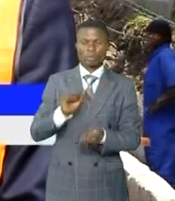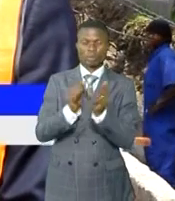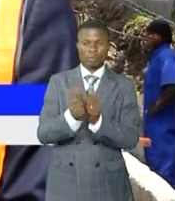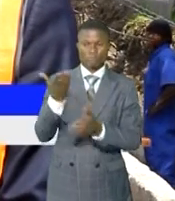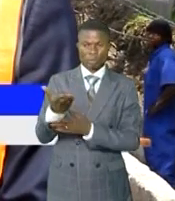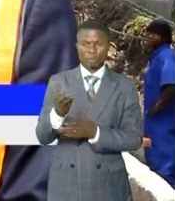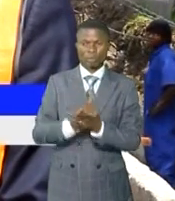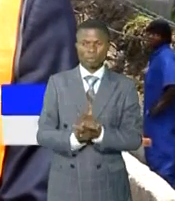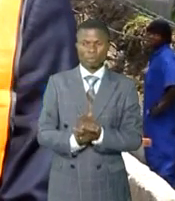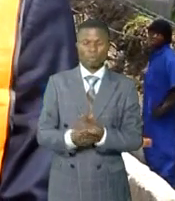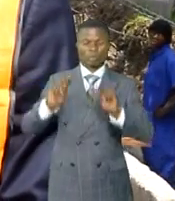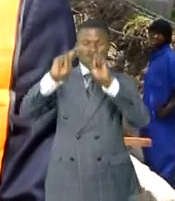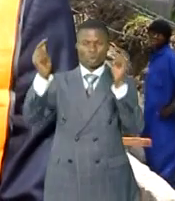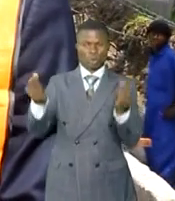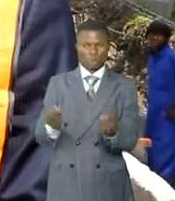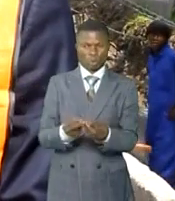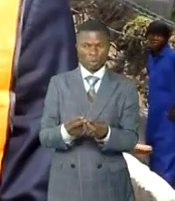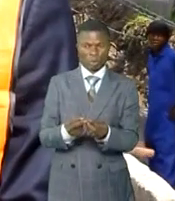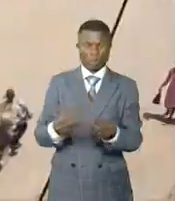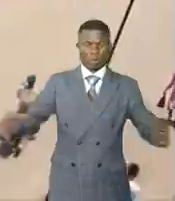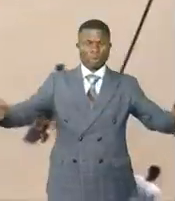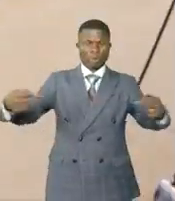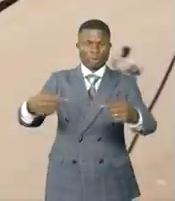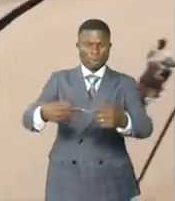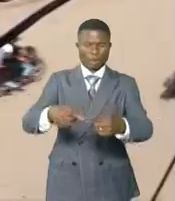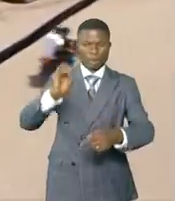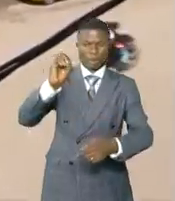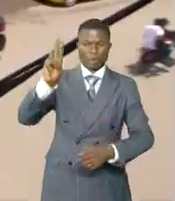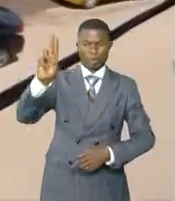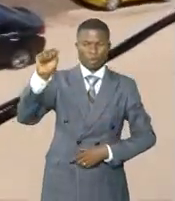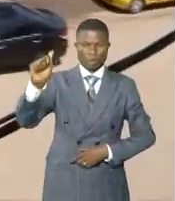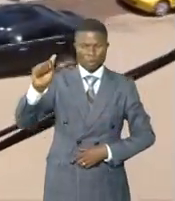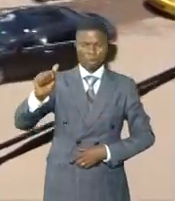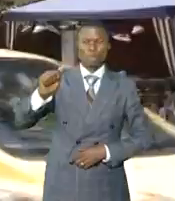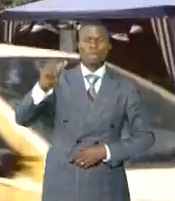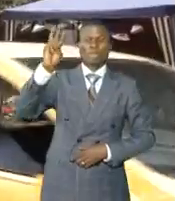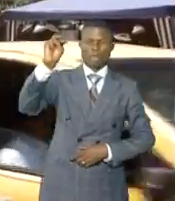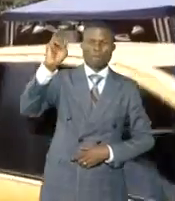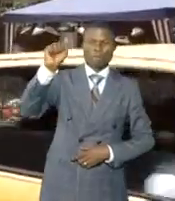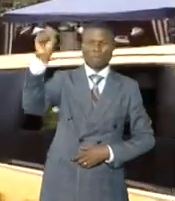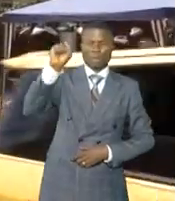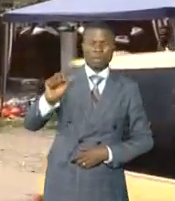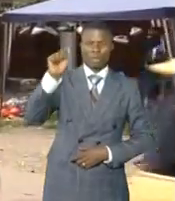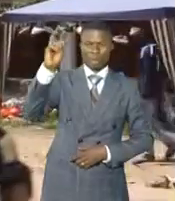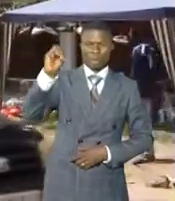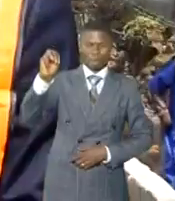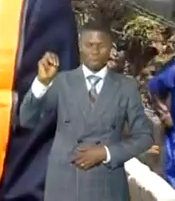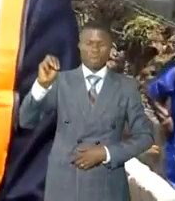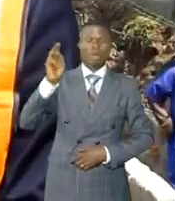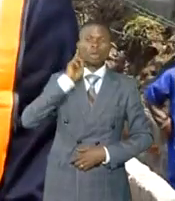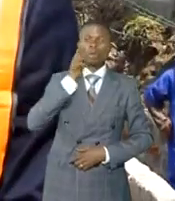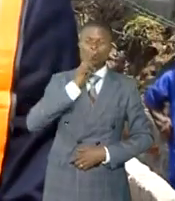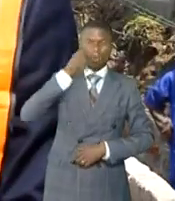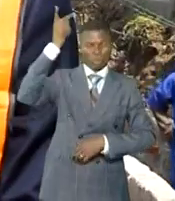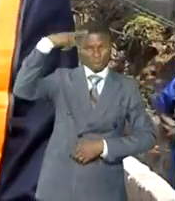a l'intersection, donc le croisement où il y a Massamba Comorico au niveau de l'hôtel Diplomate. Il y a aussi